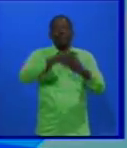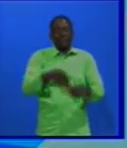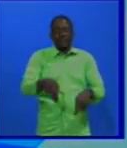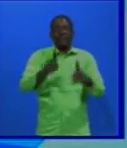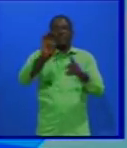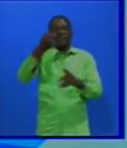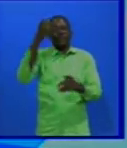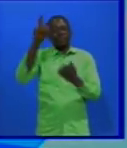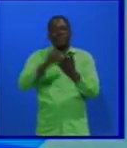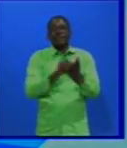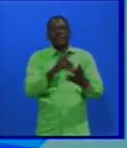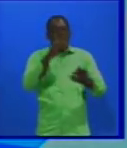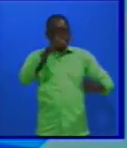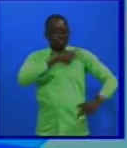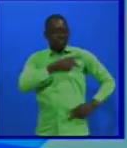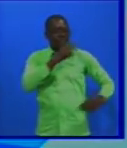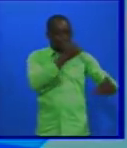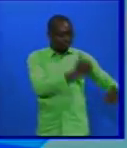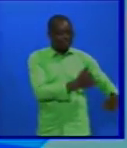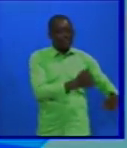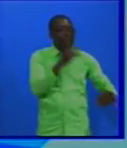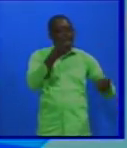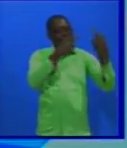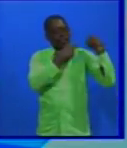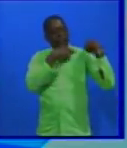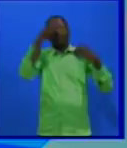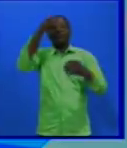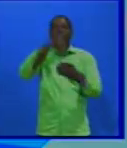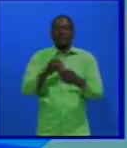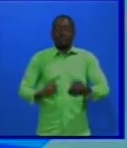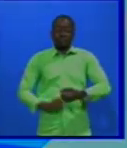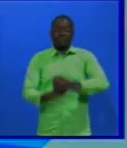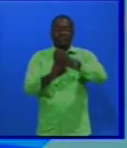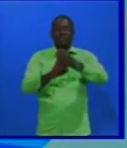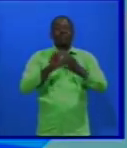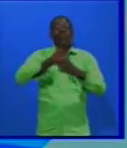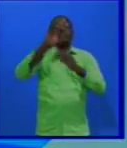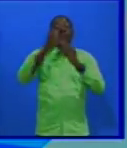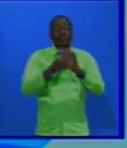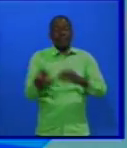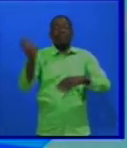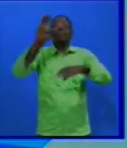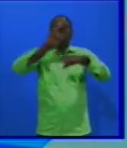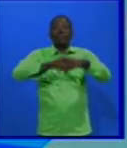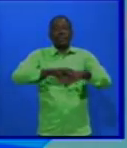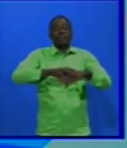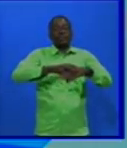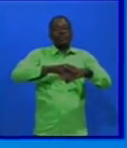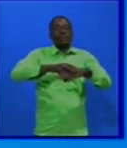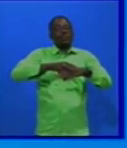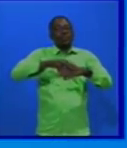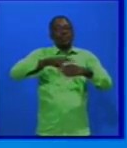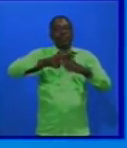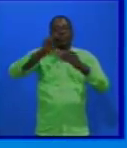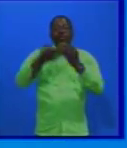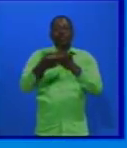sur la police de proximité et leur rôle dans le dispositif sécuritaire. Au bout du compte, il s'agit de remettre au goût du jour